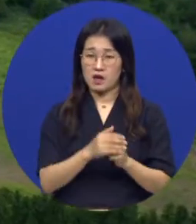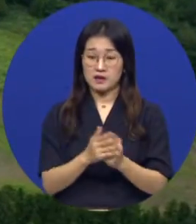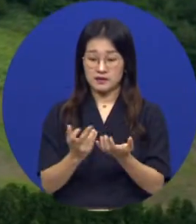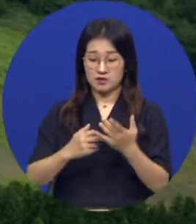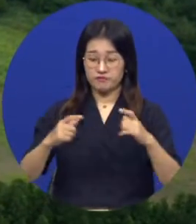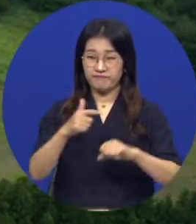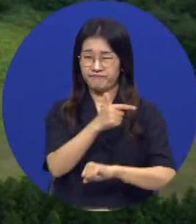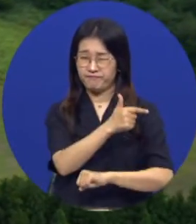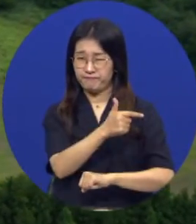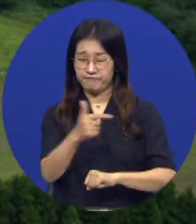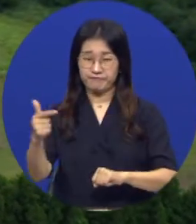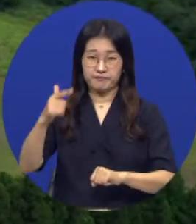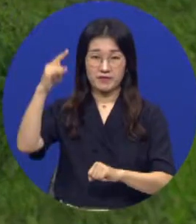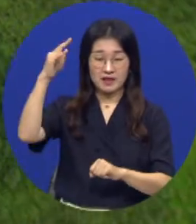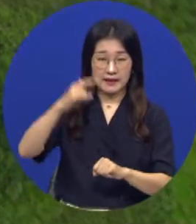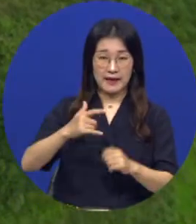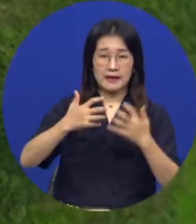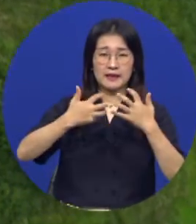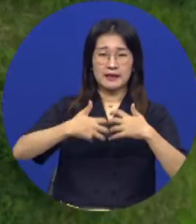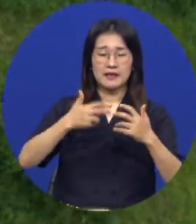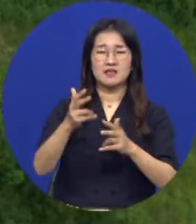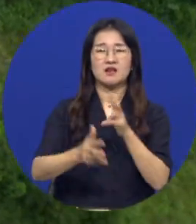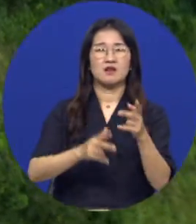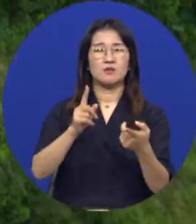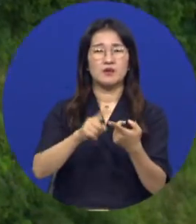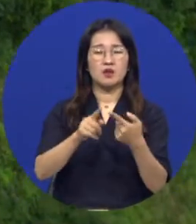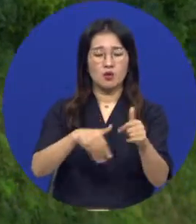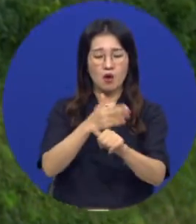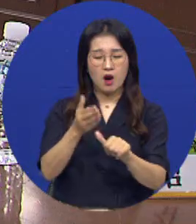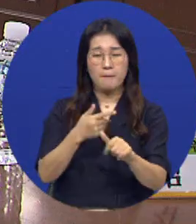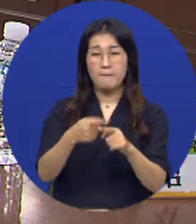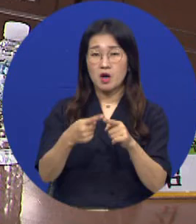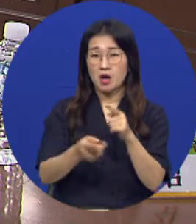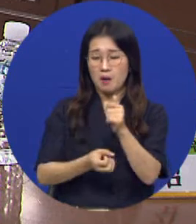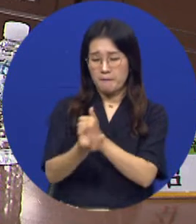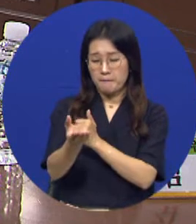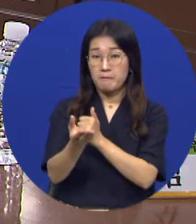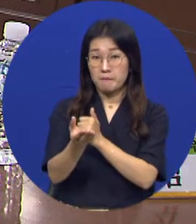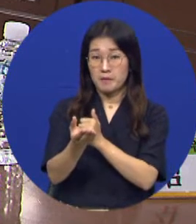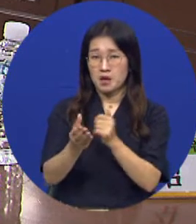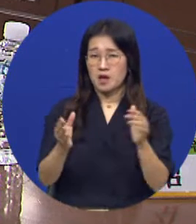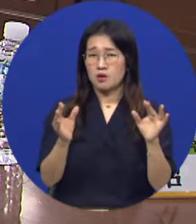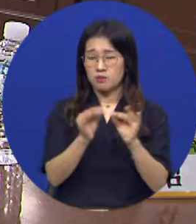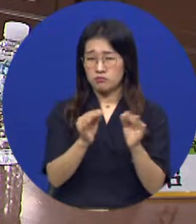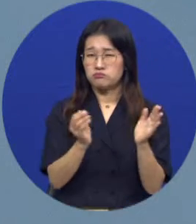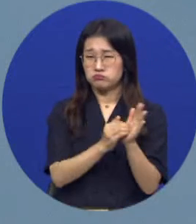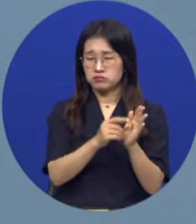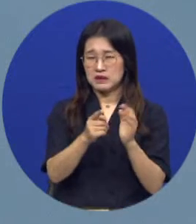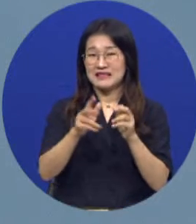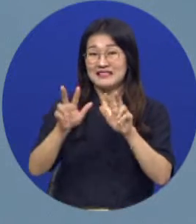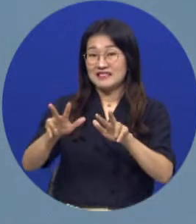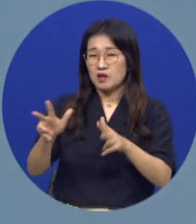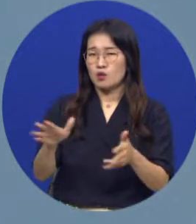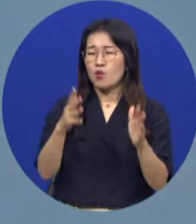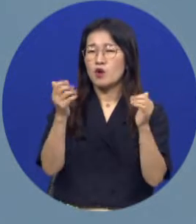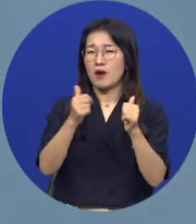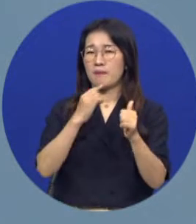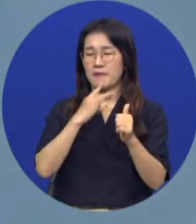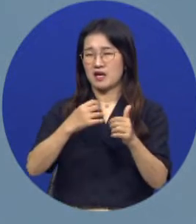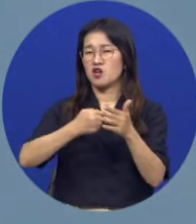최대 규모의 태양광 발전 사업이 환경 영향 평가 심의를 통과하면서 이제 도의회 동의 절차만 남겨 놓게